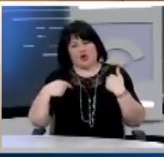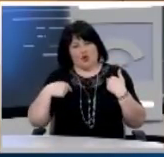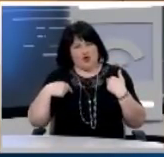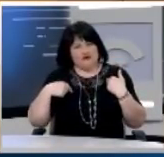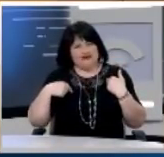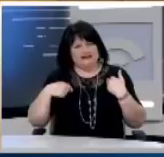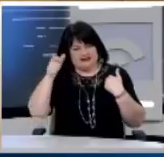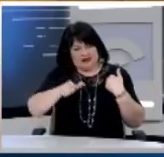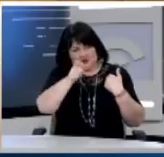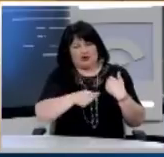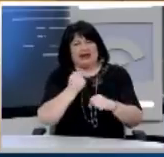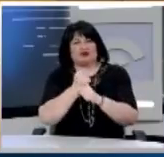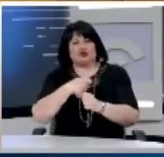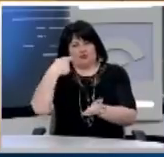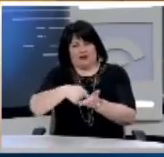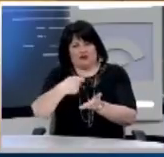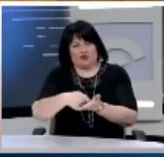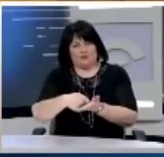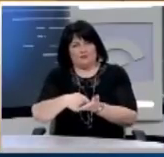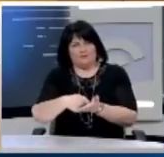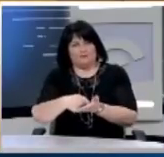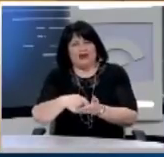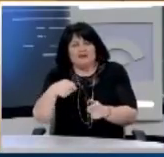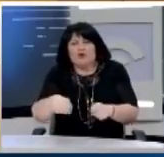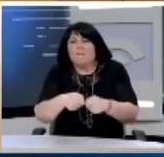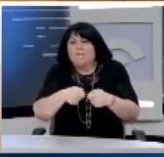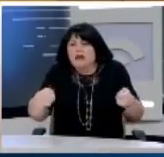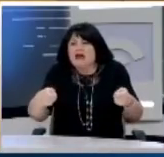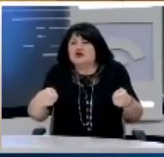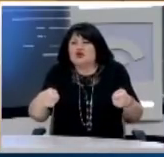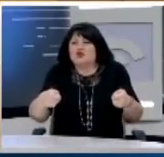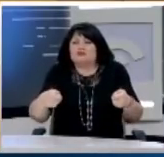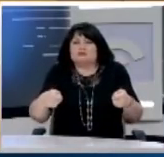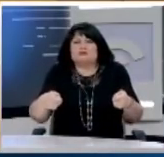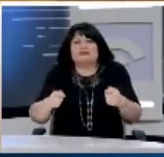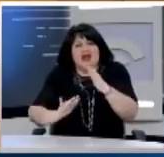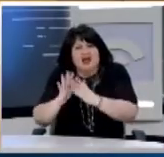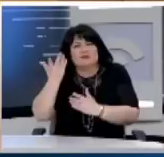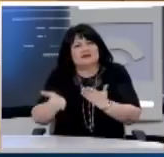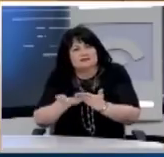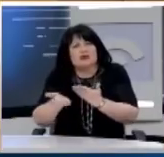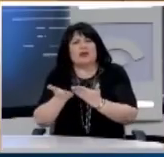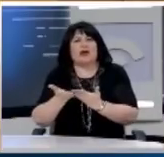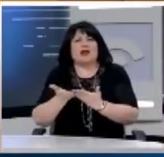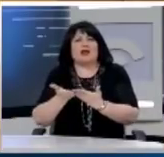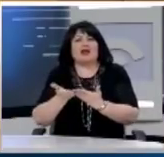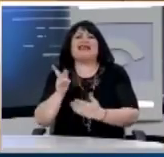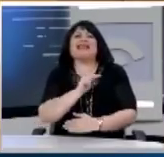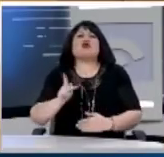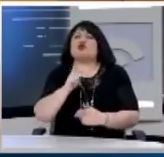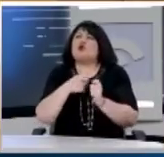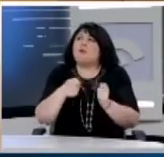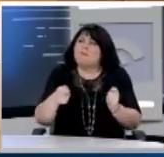και για τους εργαζόμενους, ένα μέτρο που είναι και αναπτυξιακό και